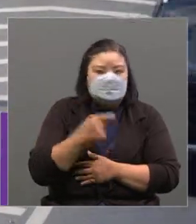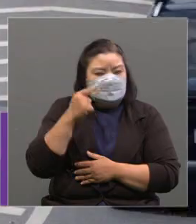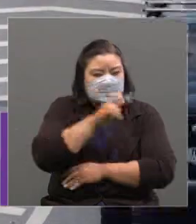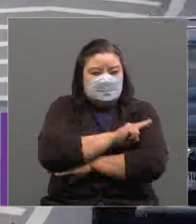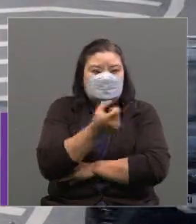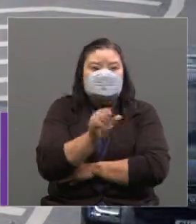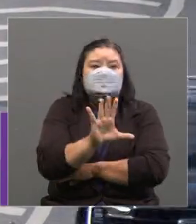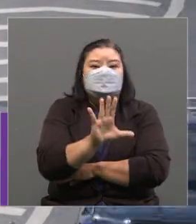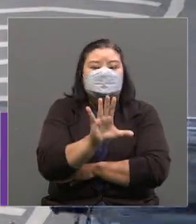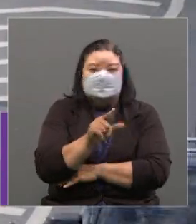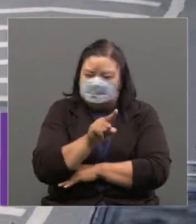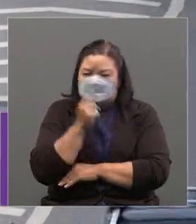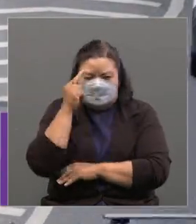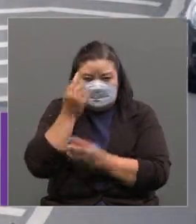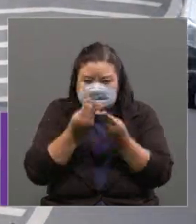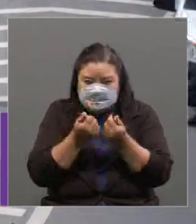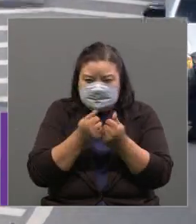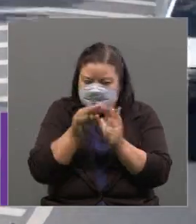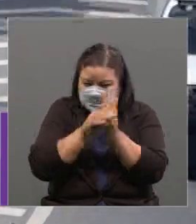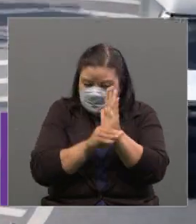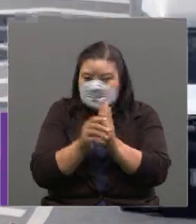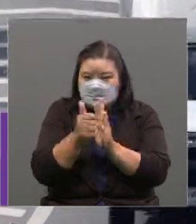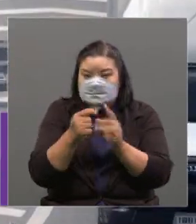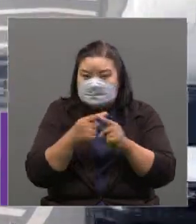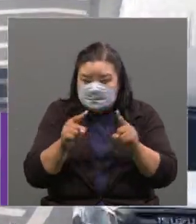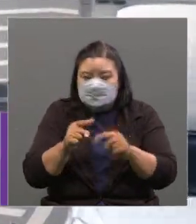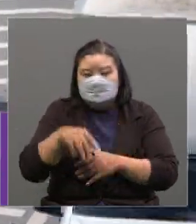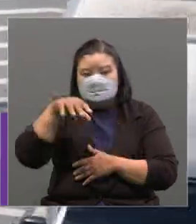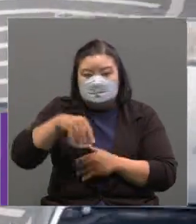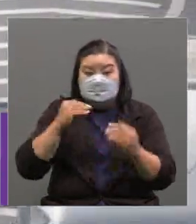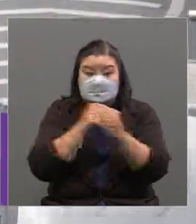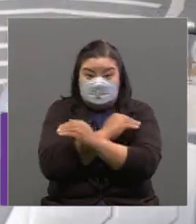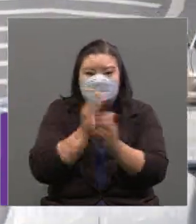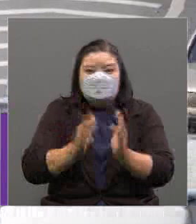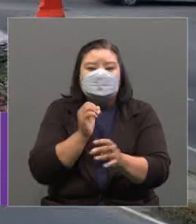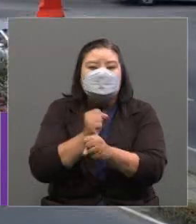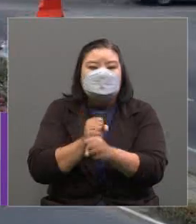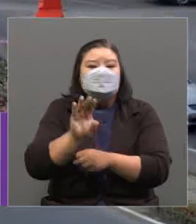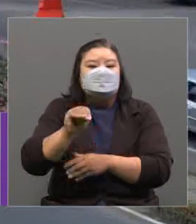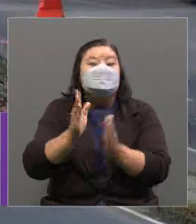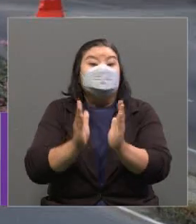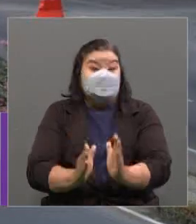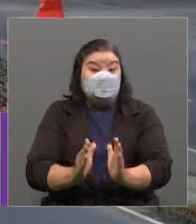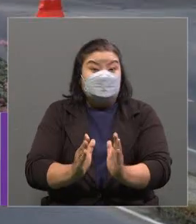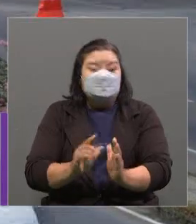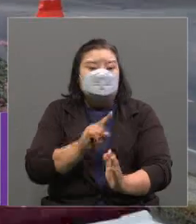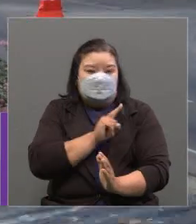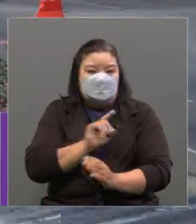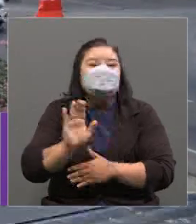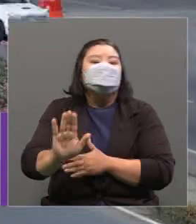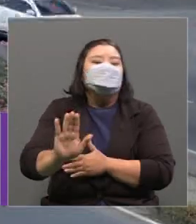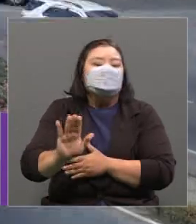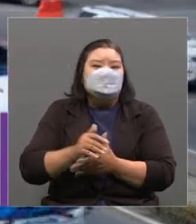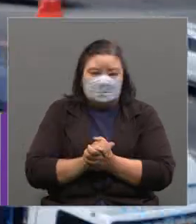เกิน15วันจะมีความคืบหน้าส่วนที่มีการเรียกตำรวจทางหลวง40นายมารายงานตัวในวันนี้ก็เป็นอำนาจของตำรวจทางหลวง